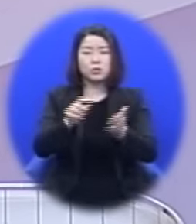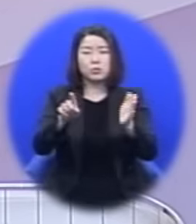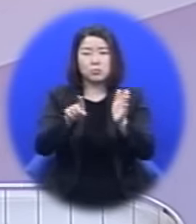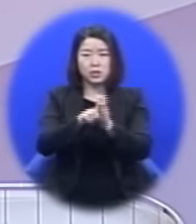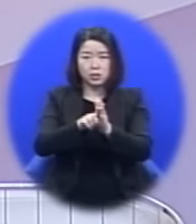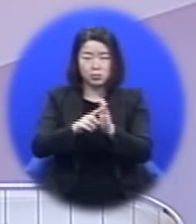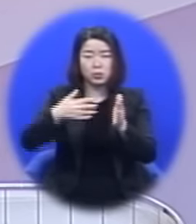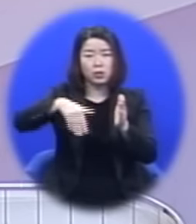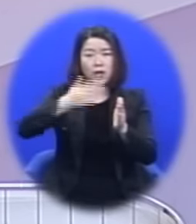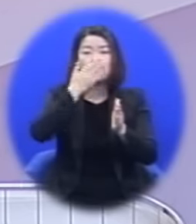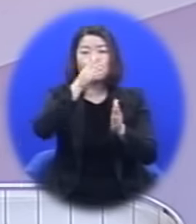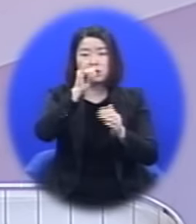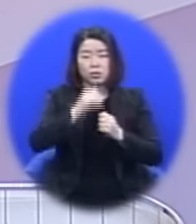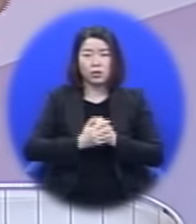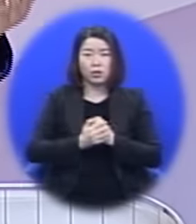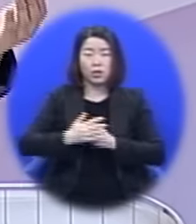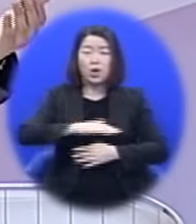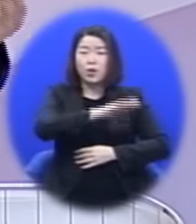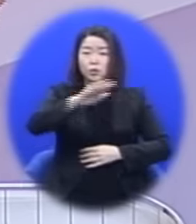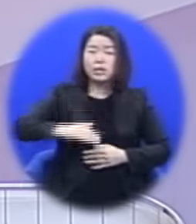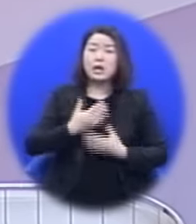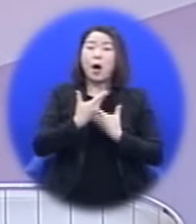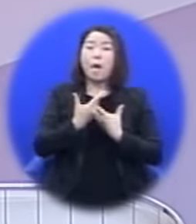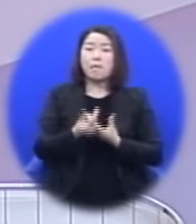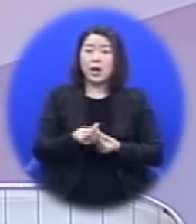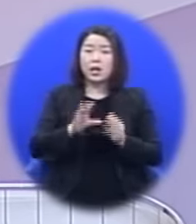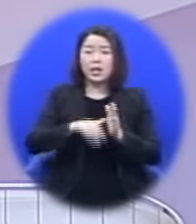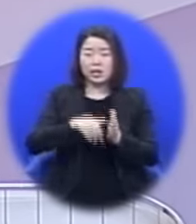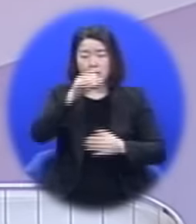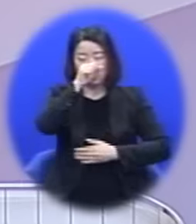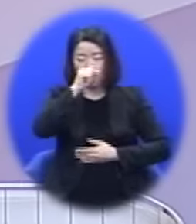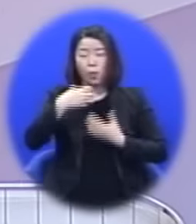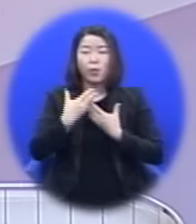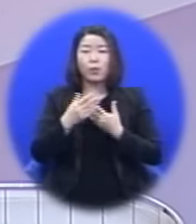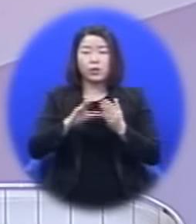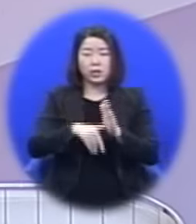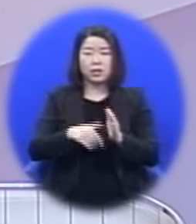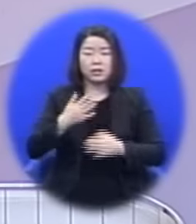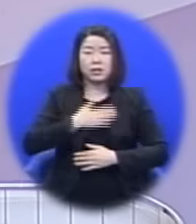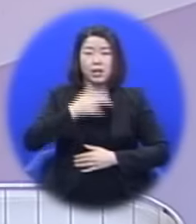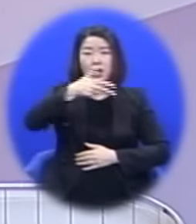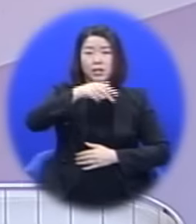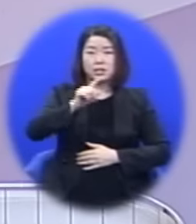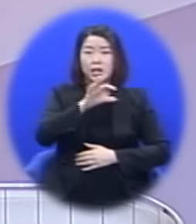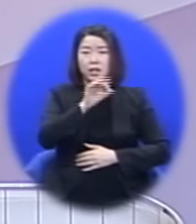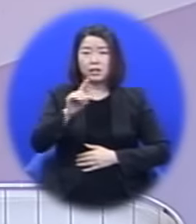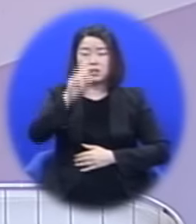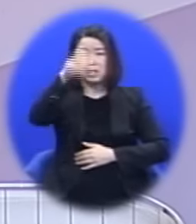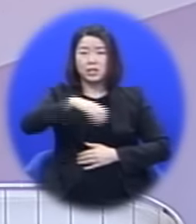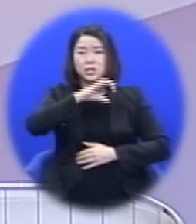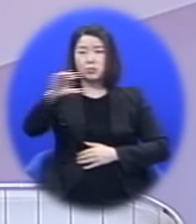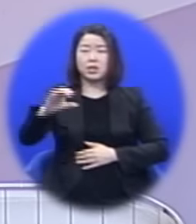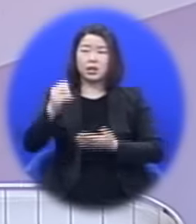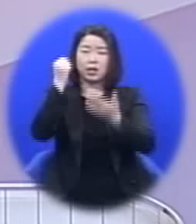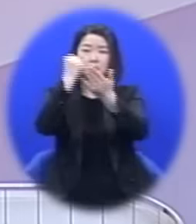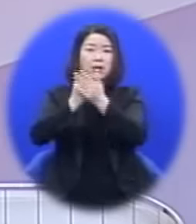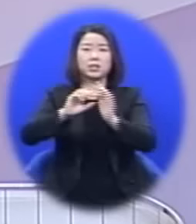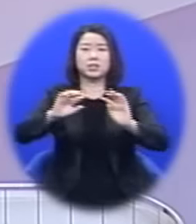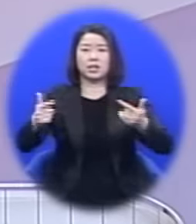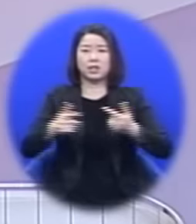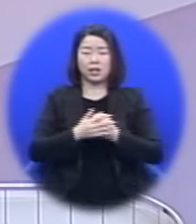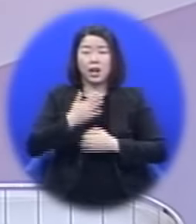됩니다. 우리는 편안할 때, 좋을 때는 절대로 내 자아를 십자가에 처리하지 않습니다.